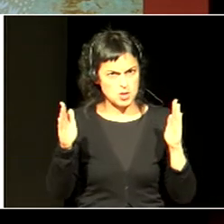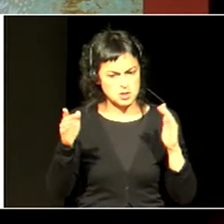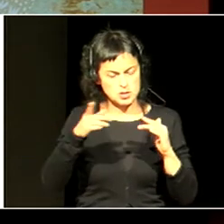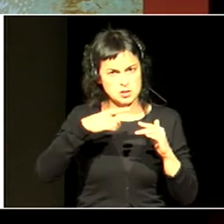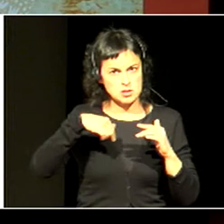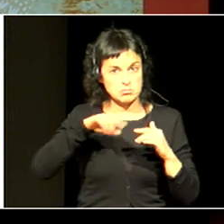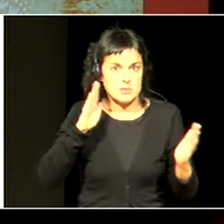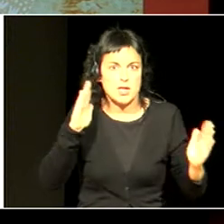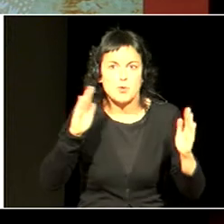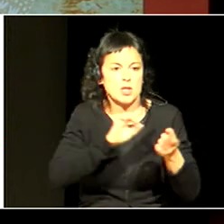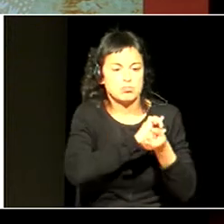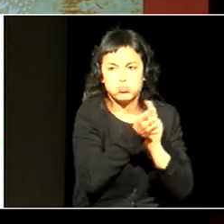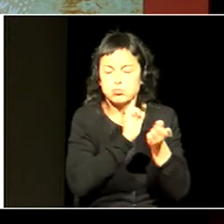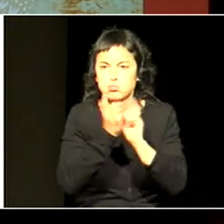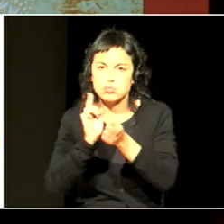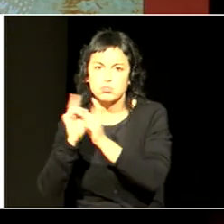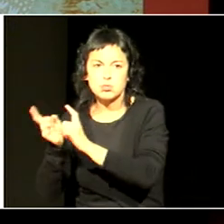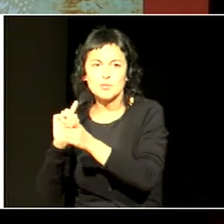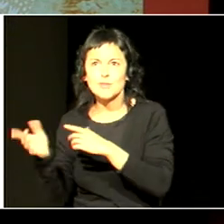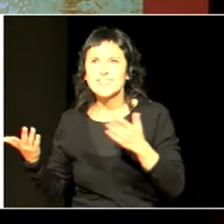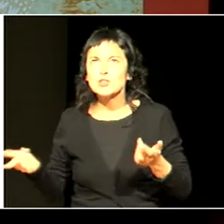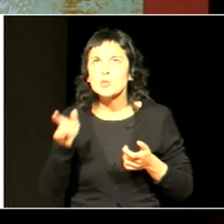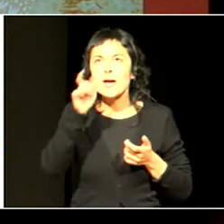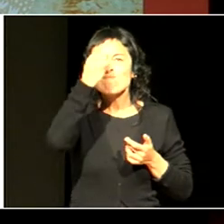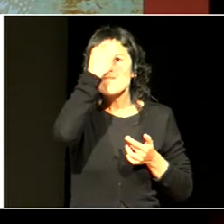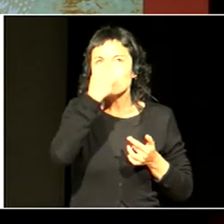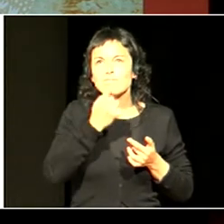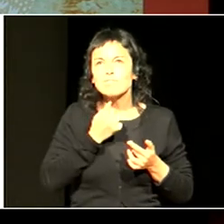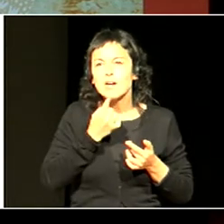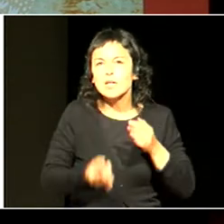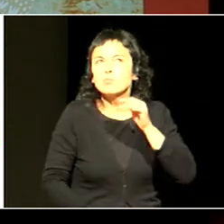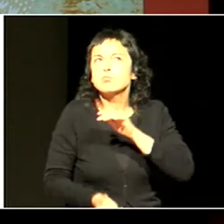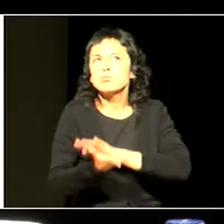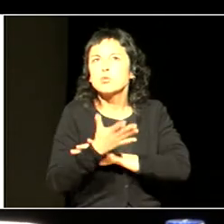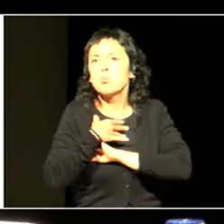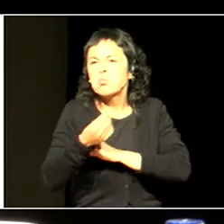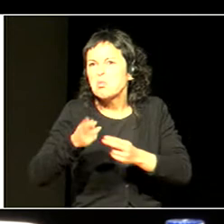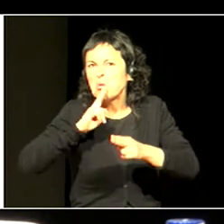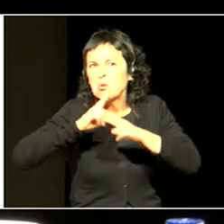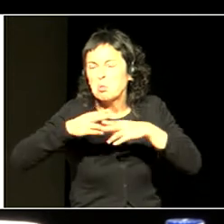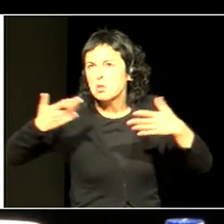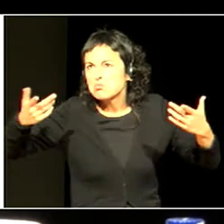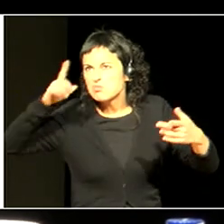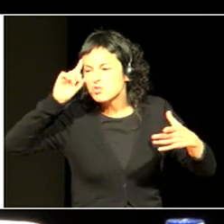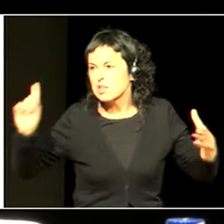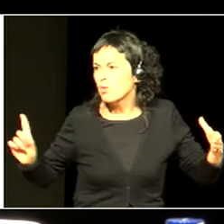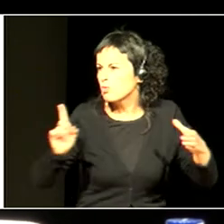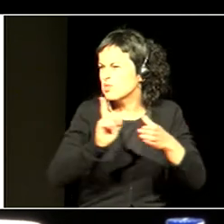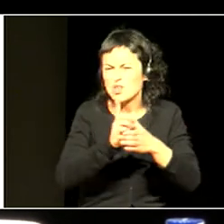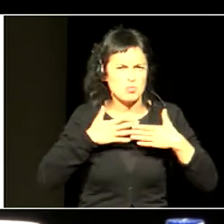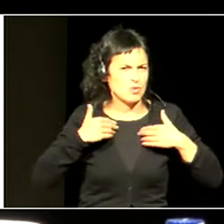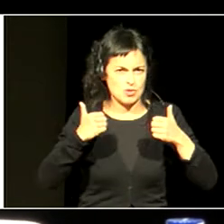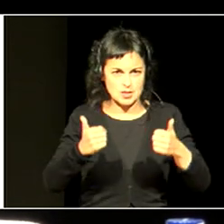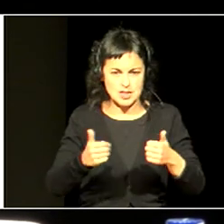gabiltzen denbora honetan, zergatik ez dan sortzen figura bat, deitu nahi duzuen modura, inklusinoia, deitu nahi duzuen modura, baina figura